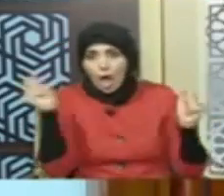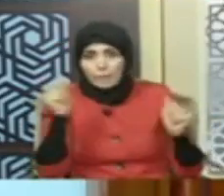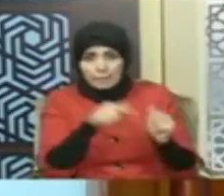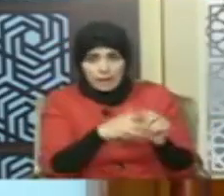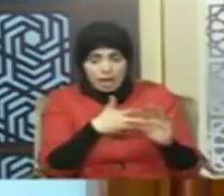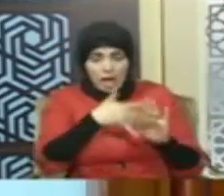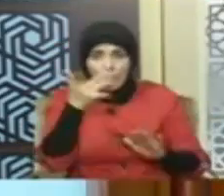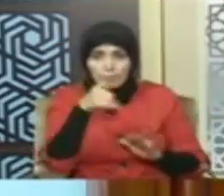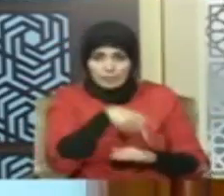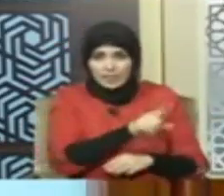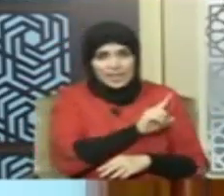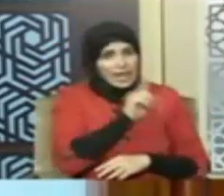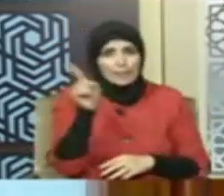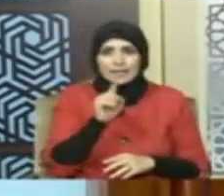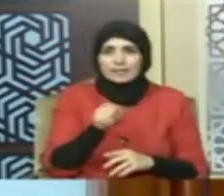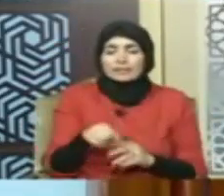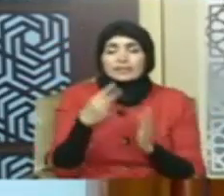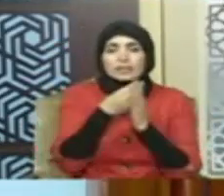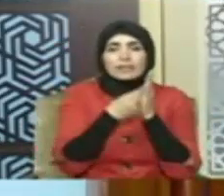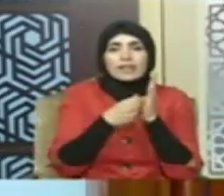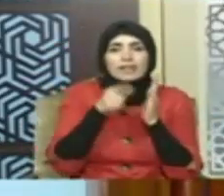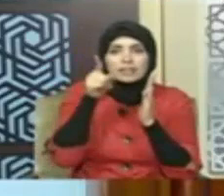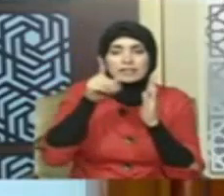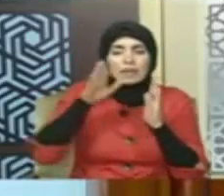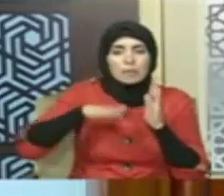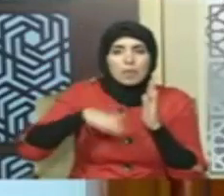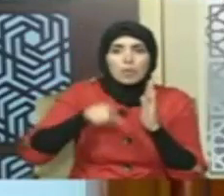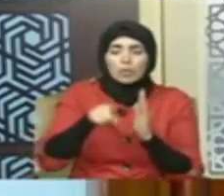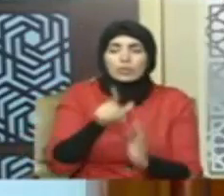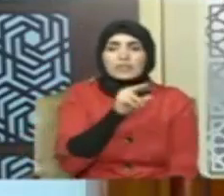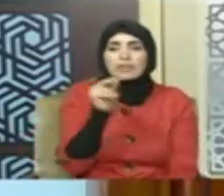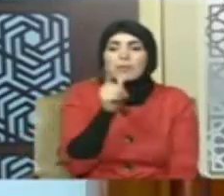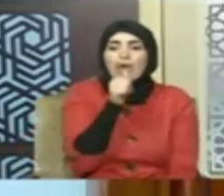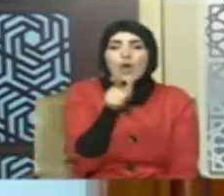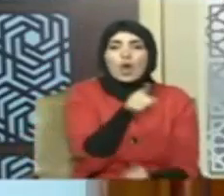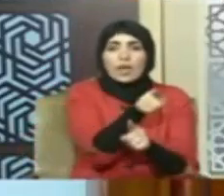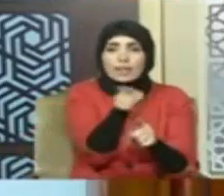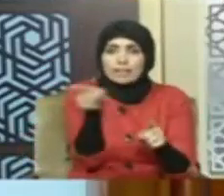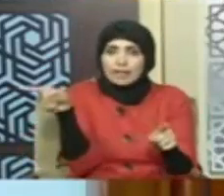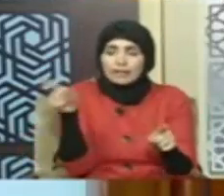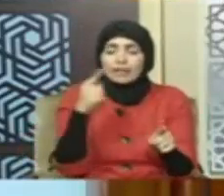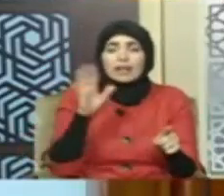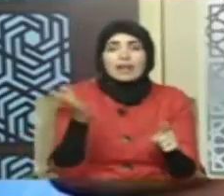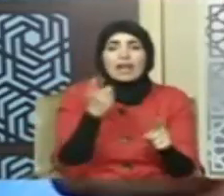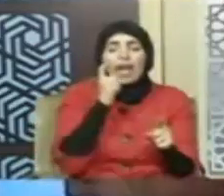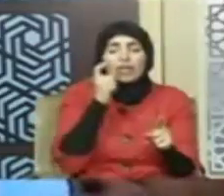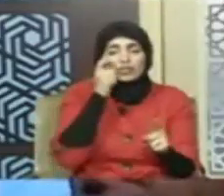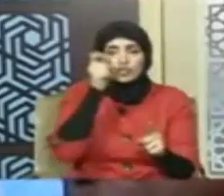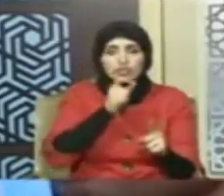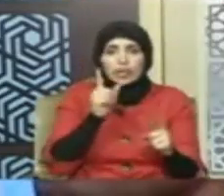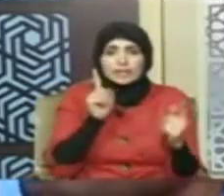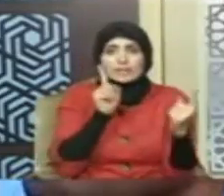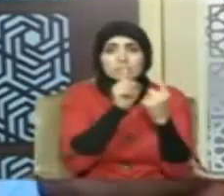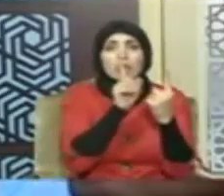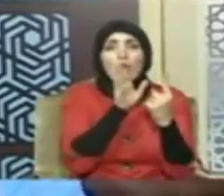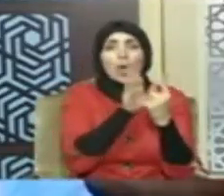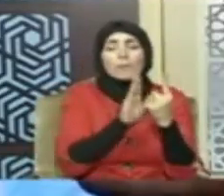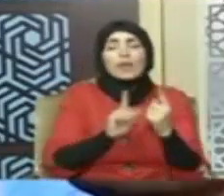سيأتي اليوم الذي يقال لك كما يقال لكل من لقي الله: يا ابن آدم،